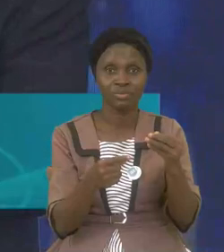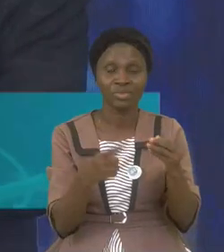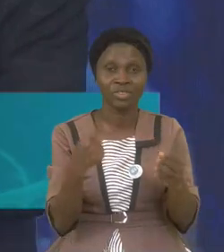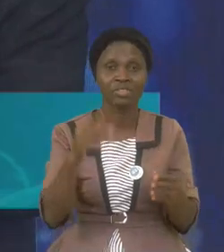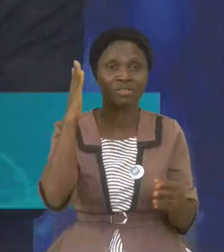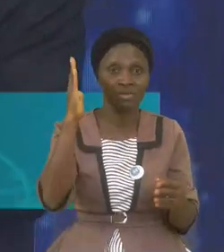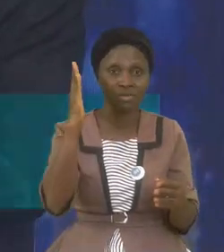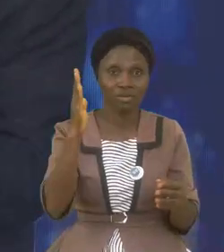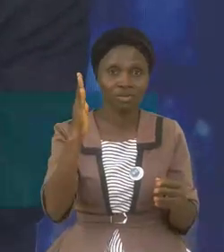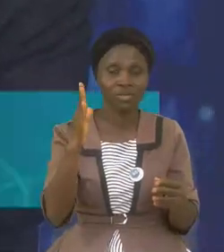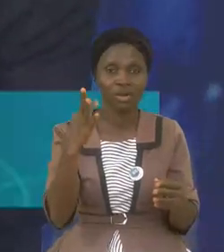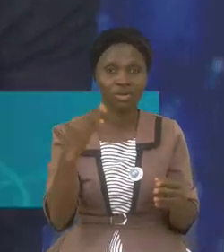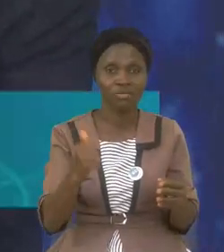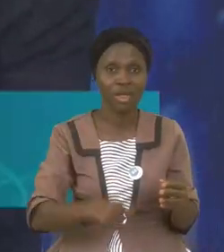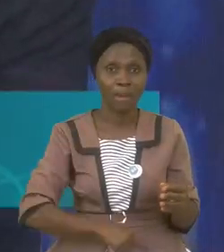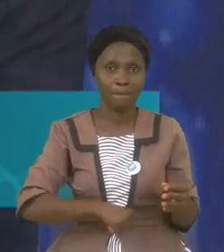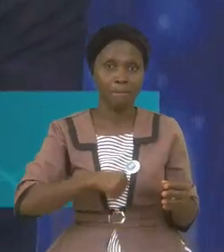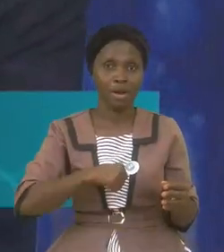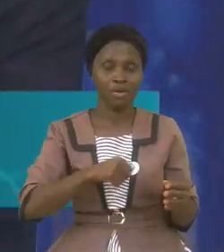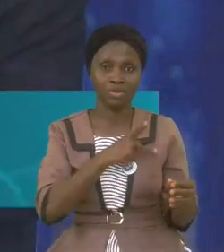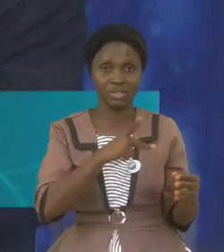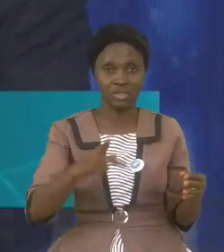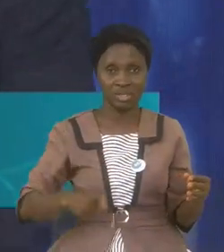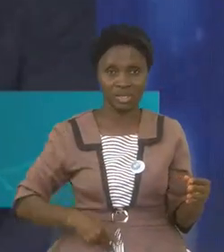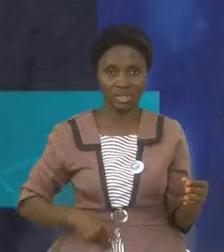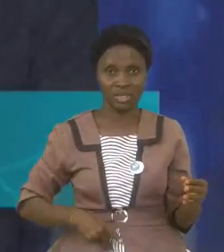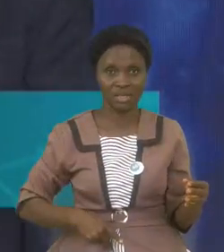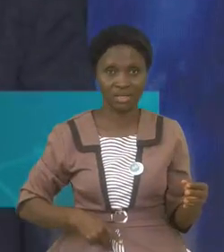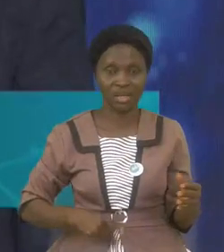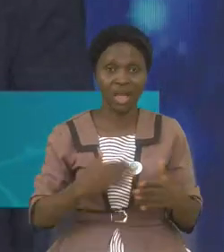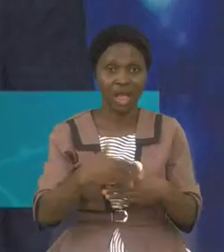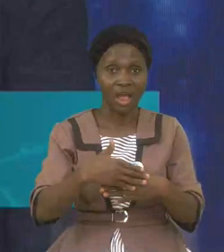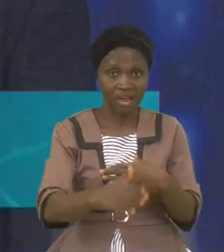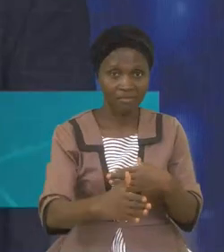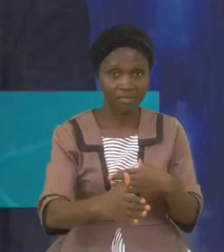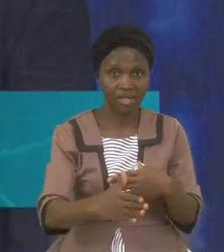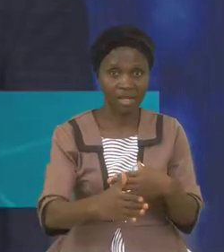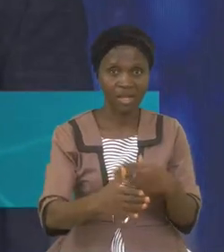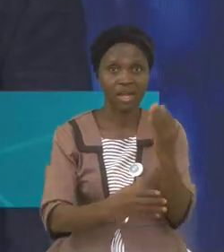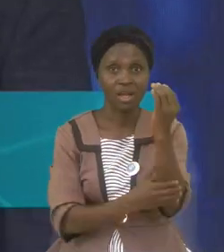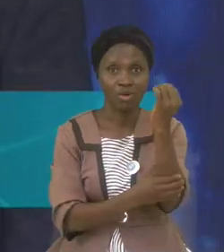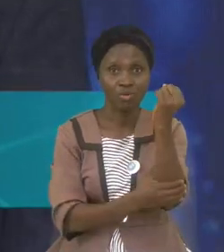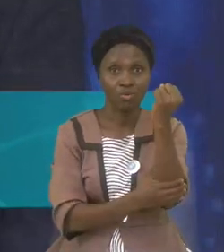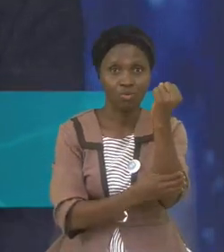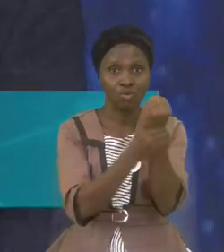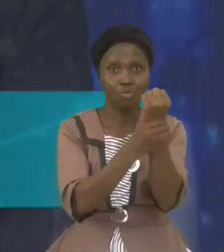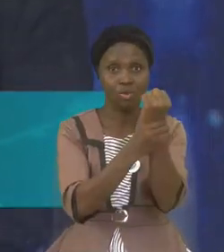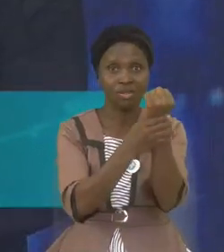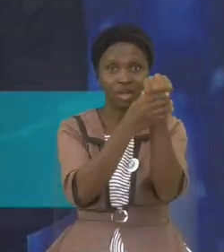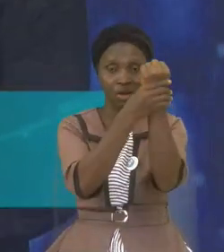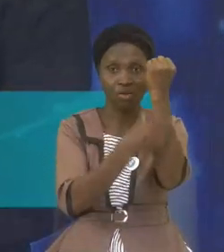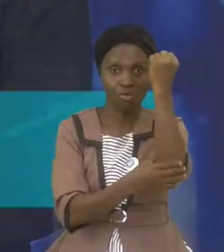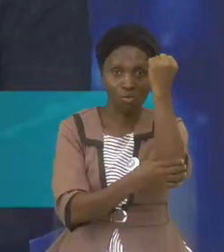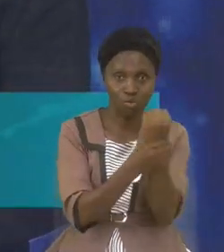en trois parties. Le numéro 1 parle du témoignage d'un roi orgueilleux